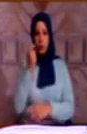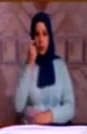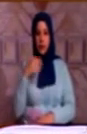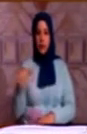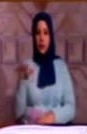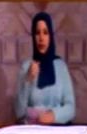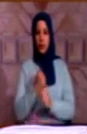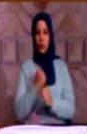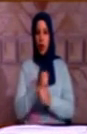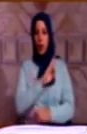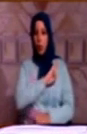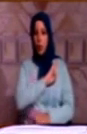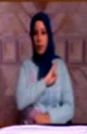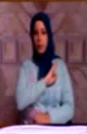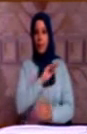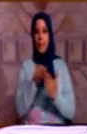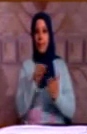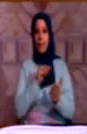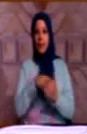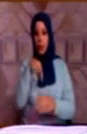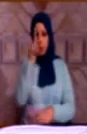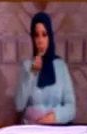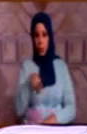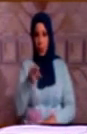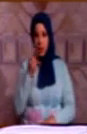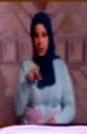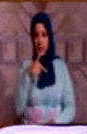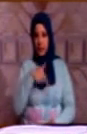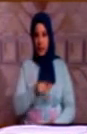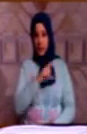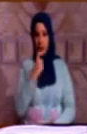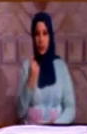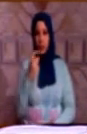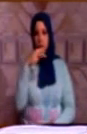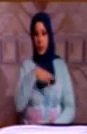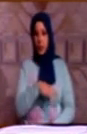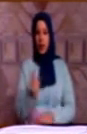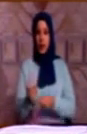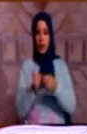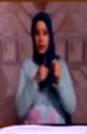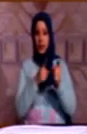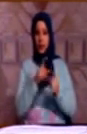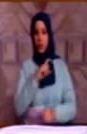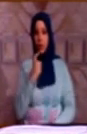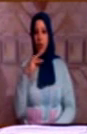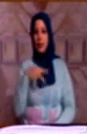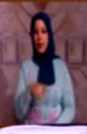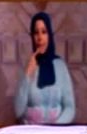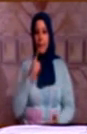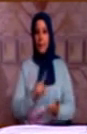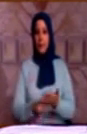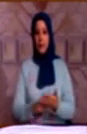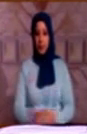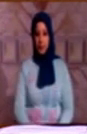ليتم تطبيقه بدايه من يوم الاحد 6 اغسطس وعلى مدار شهر اغسطس فقط على ان يكون ذلك